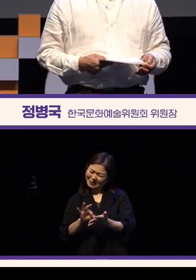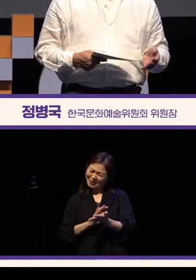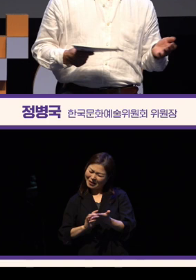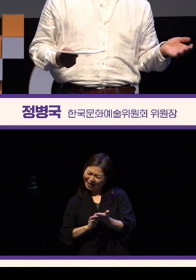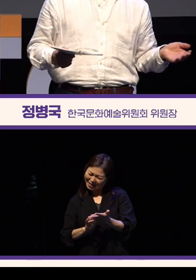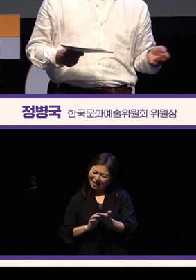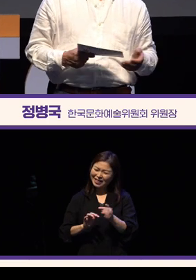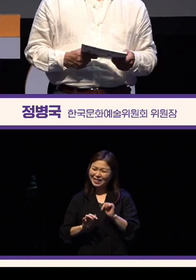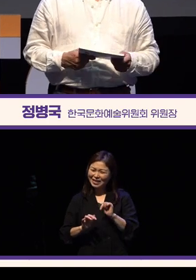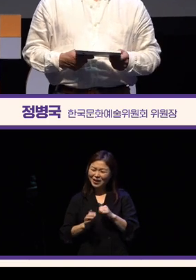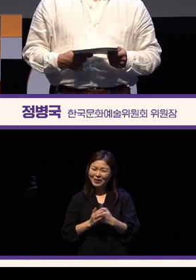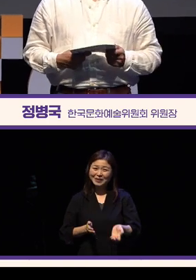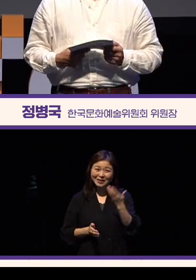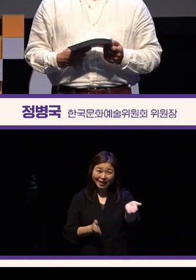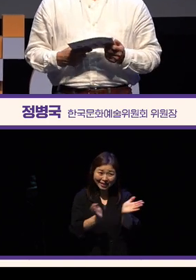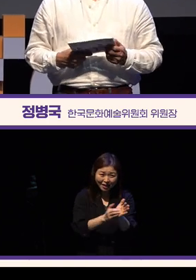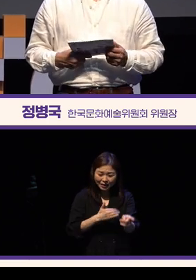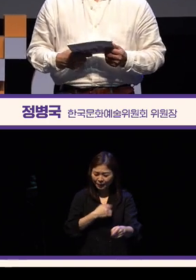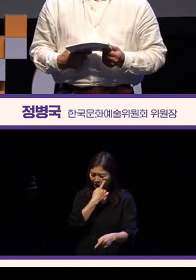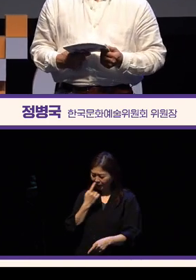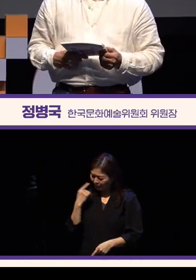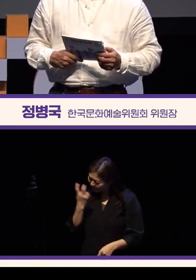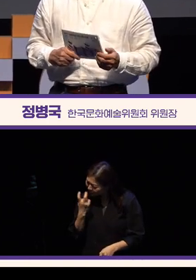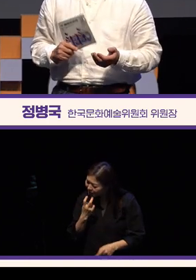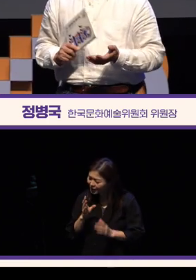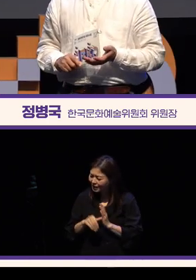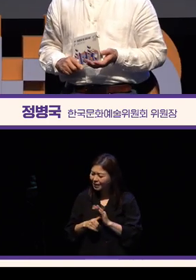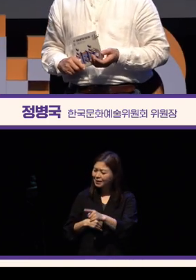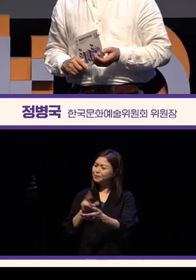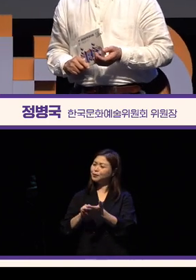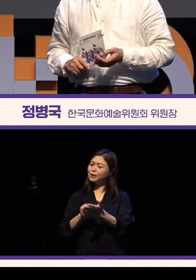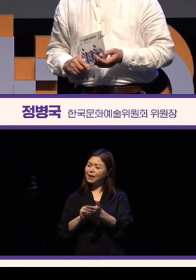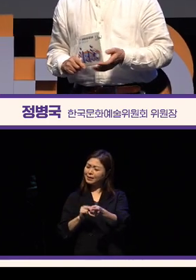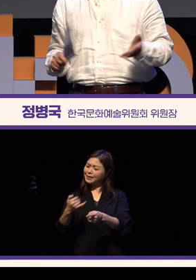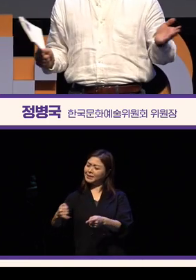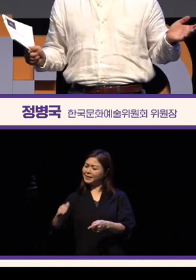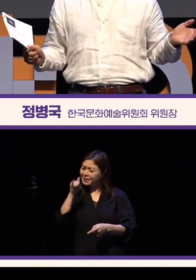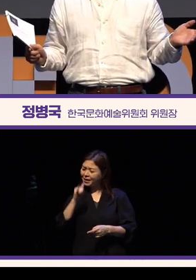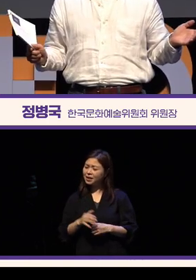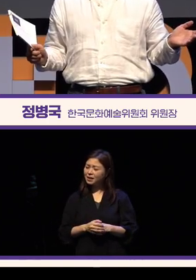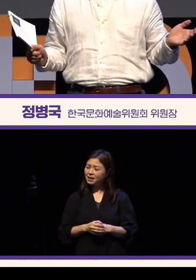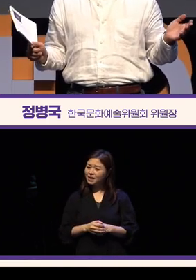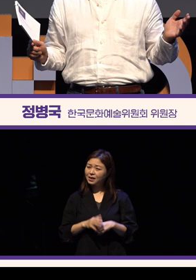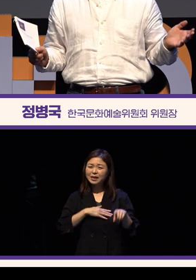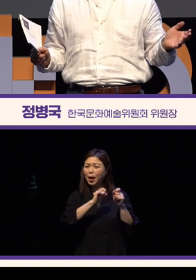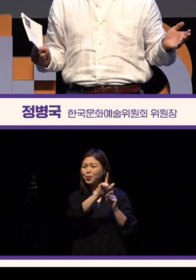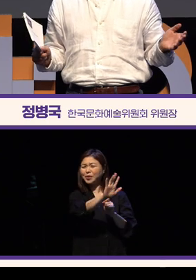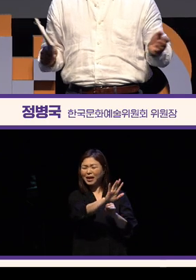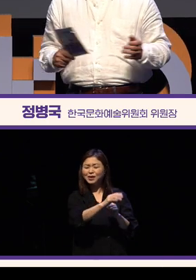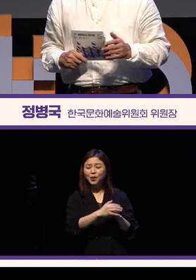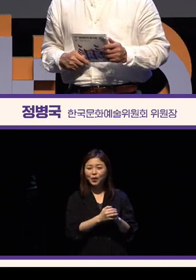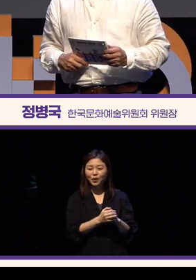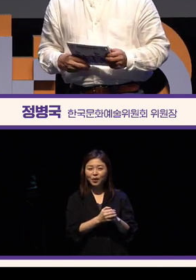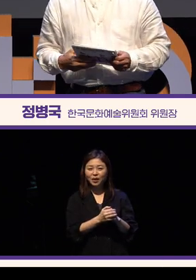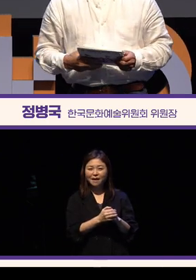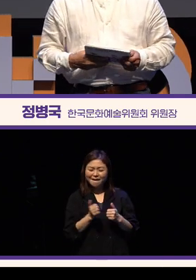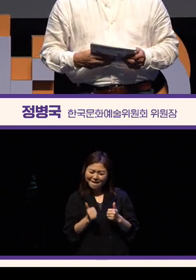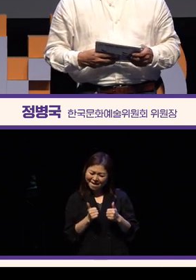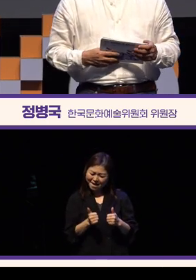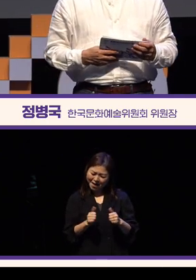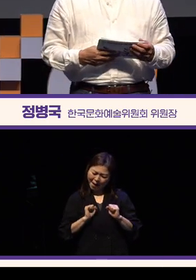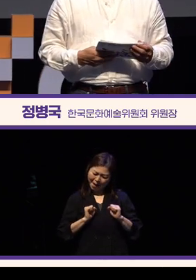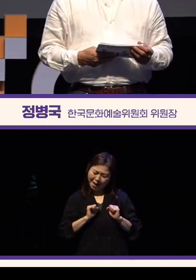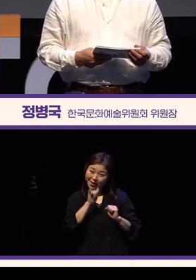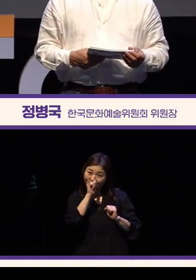하고 냈는데 검증하는 과정 속에서 문제가 있는 대부분 다 그런 건 아닙니다. 다 성실하게 열심히들